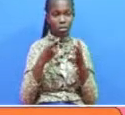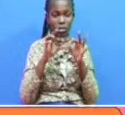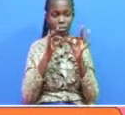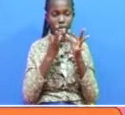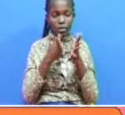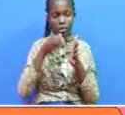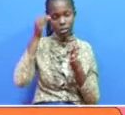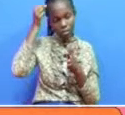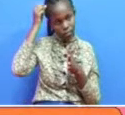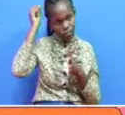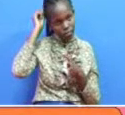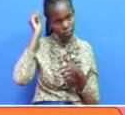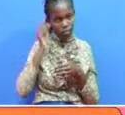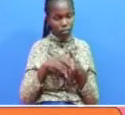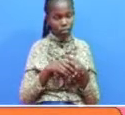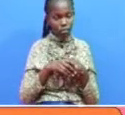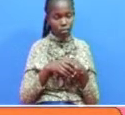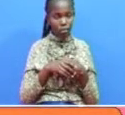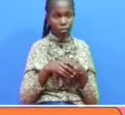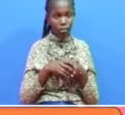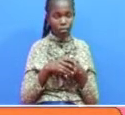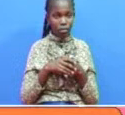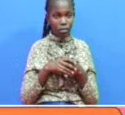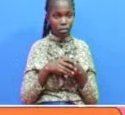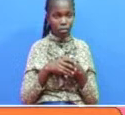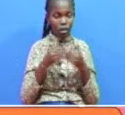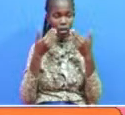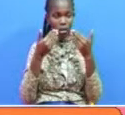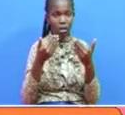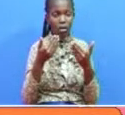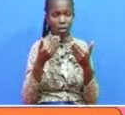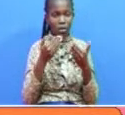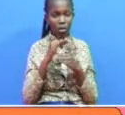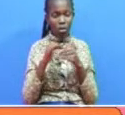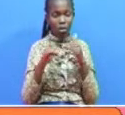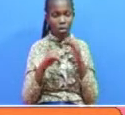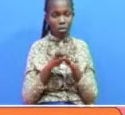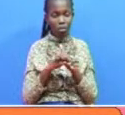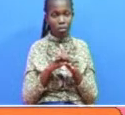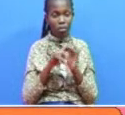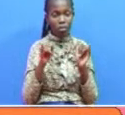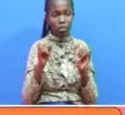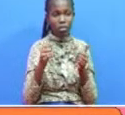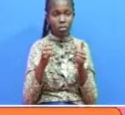ndinda atuwa liulila Mauvoo kwanzia ya meko mubea umwanya kwa onde